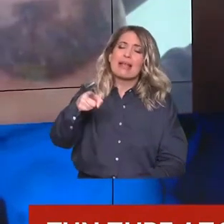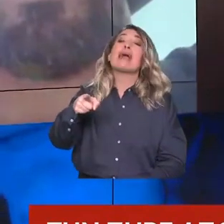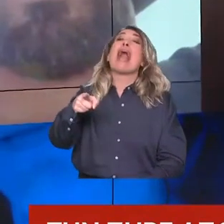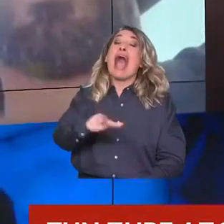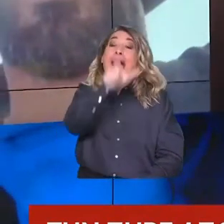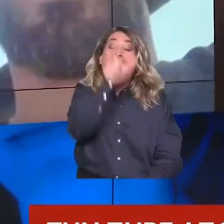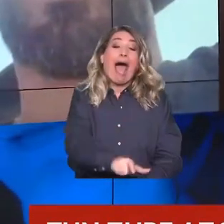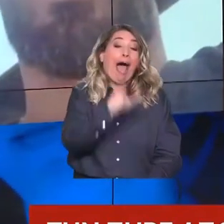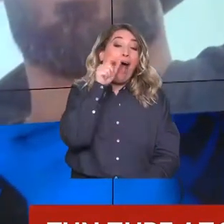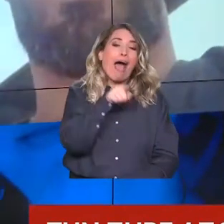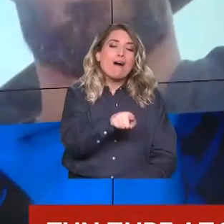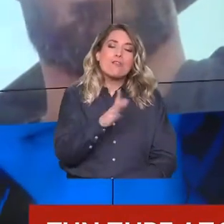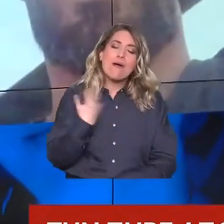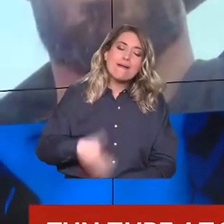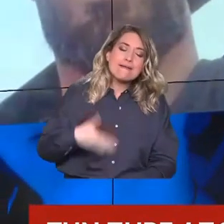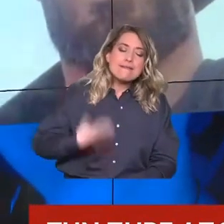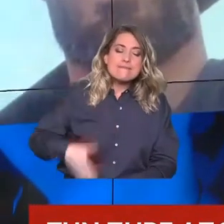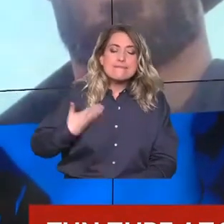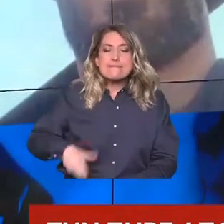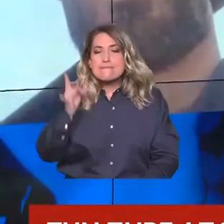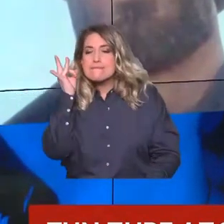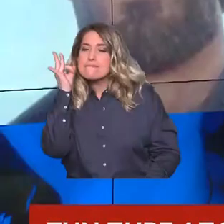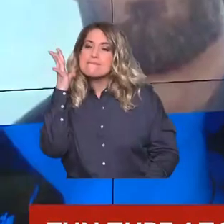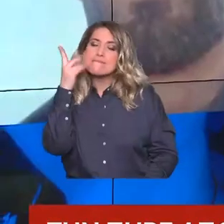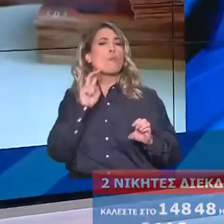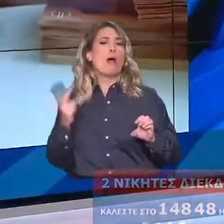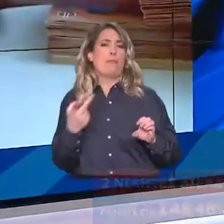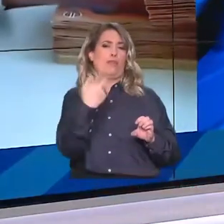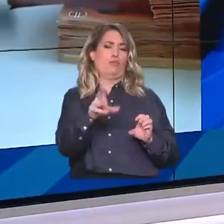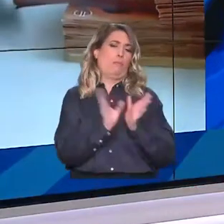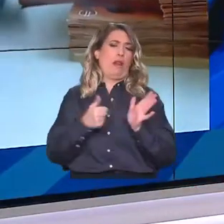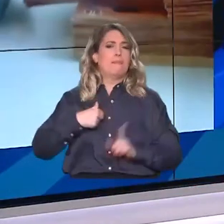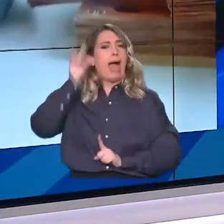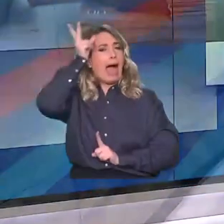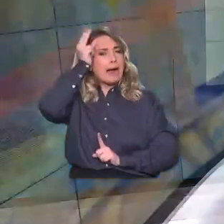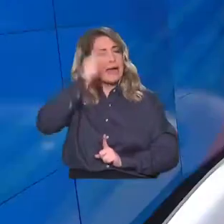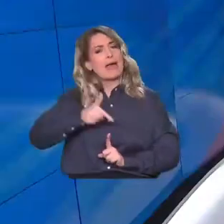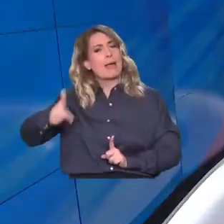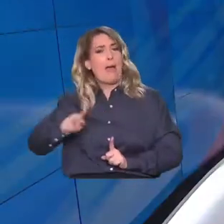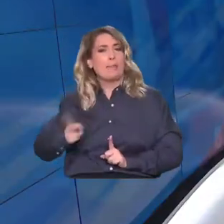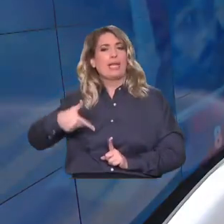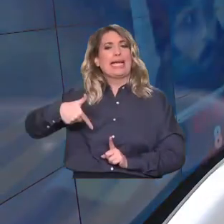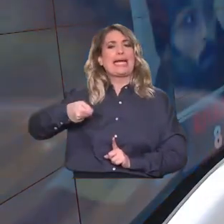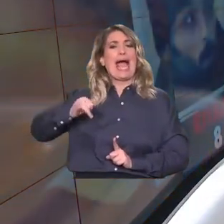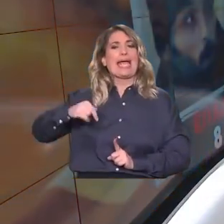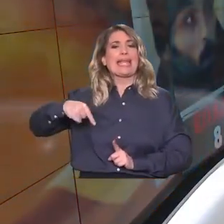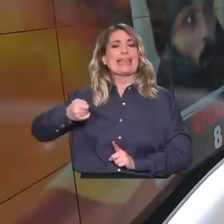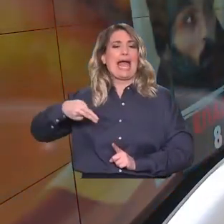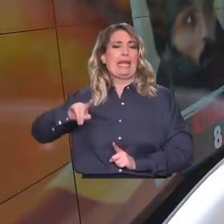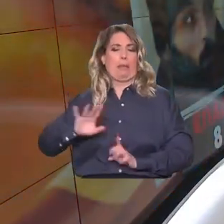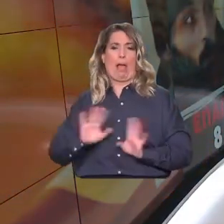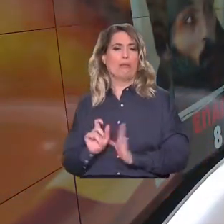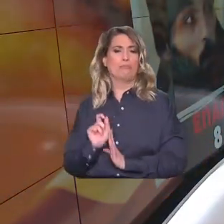που θα μείνουν στην ιστορία, από τους δολοφόνους που θα μείνουν στην ιστορία. Ο άνθρωπος αυτός έχει παίξει ένα αδιανόητο